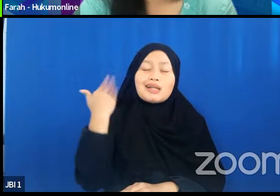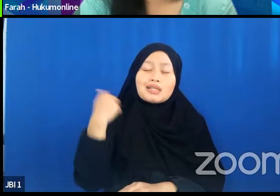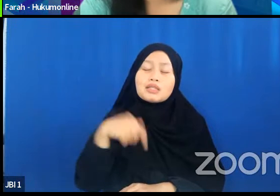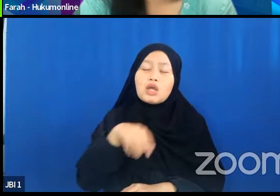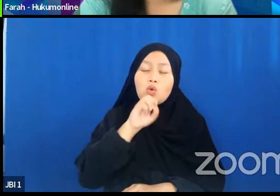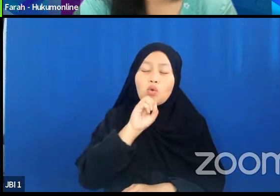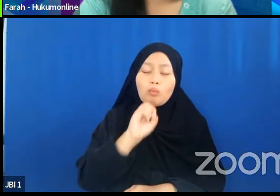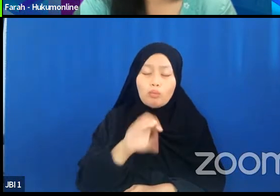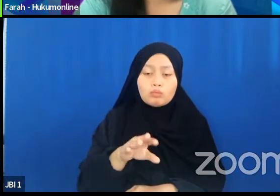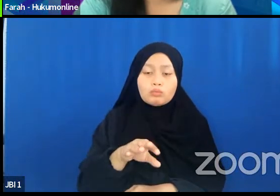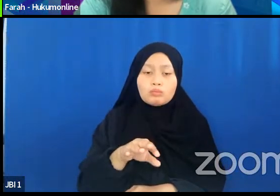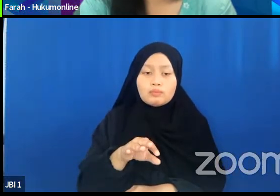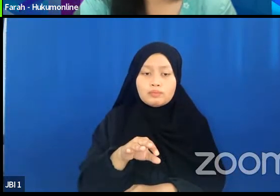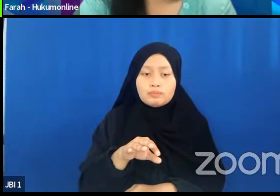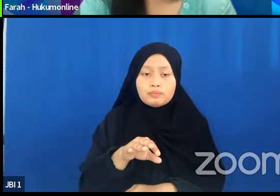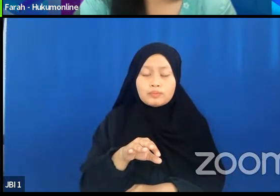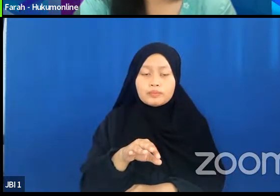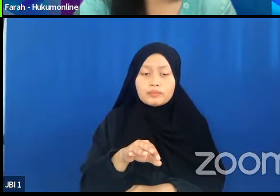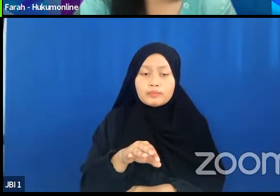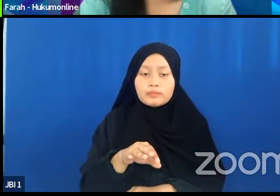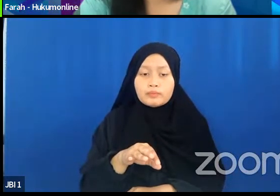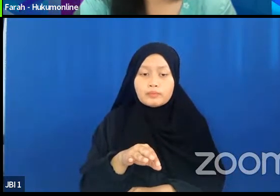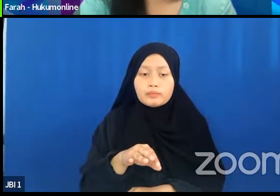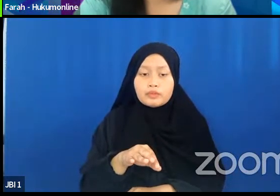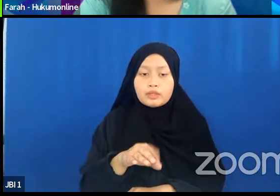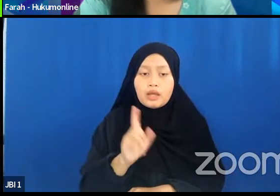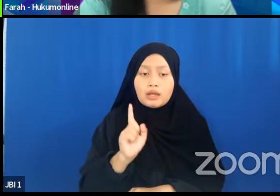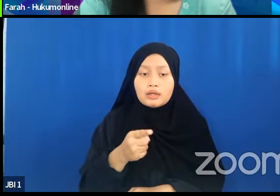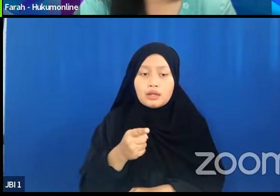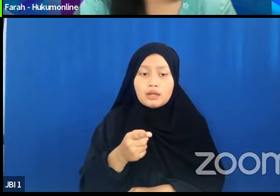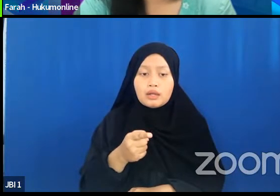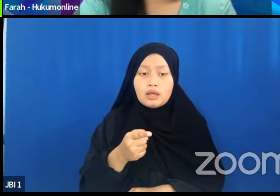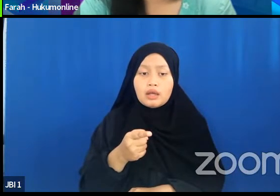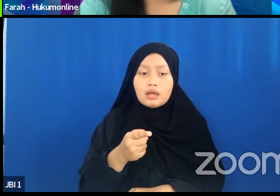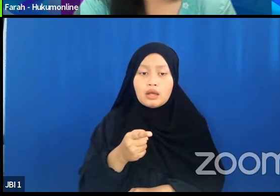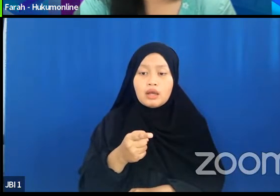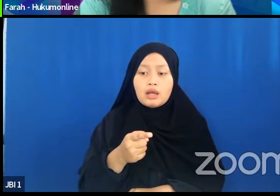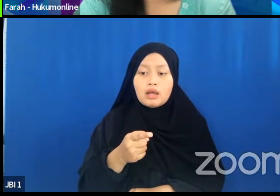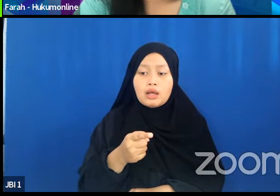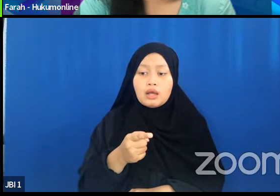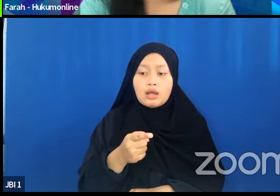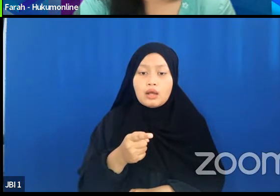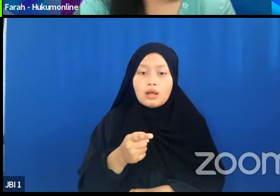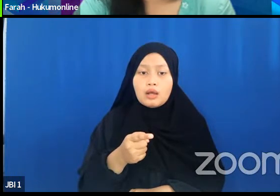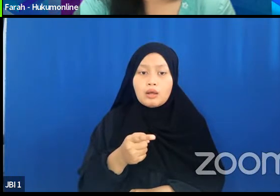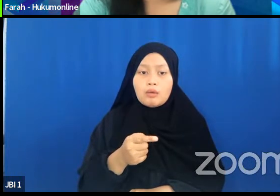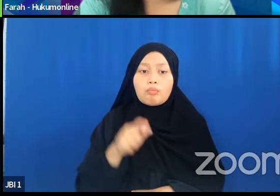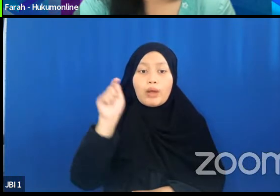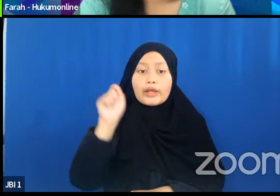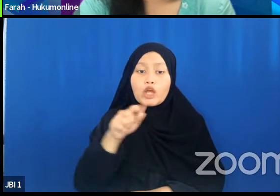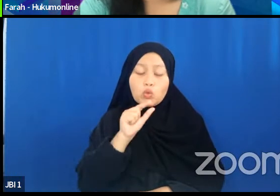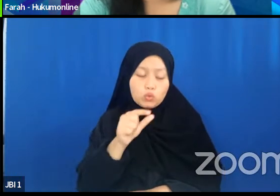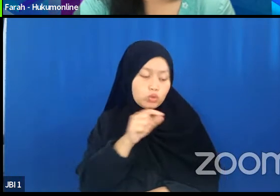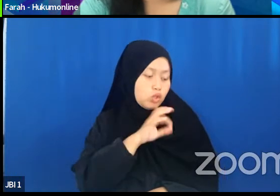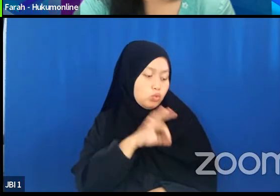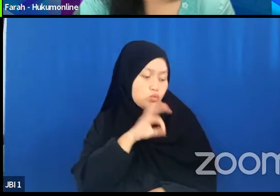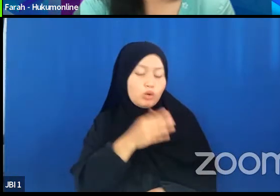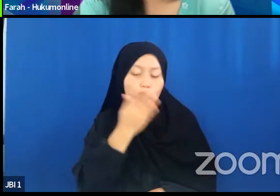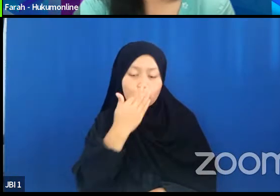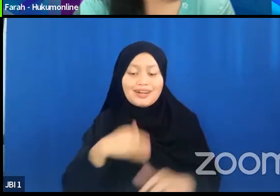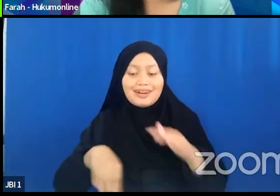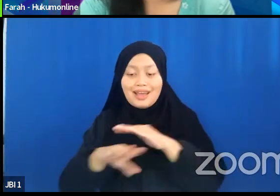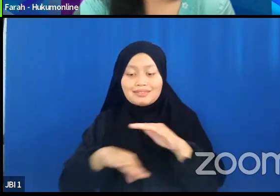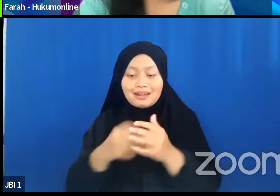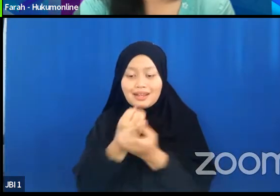eh pa eh Thailand komersil punya dasar yang jelas apa aja